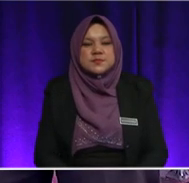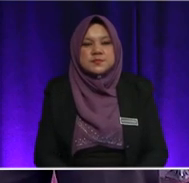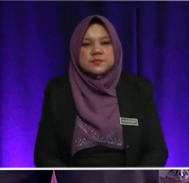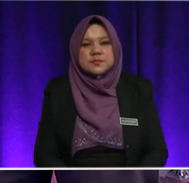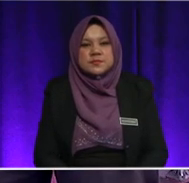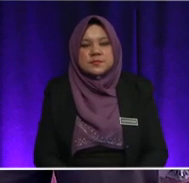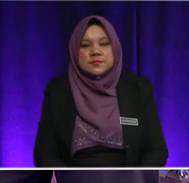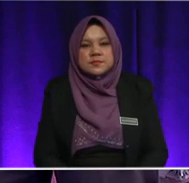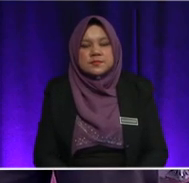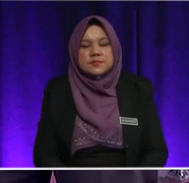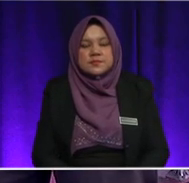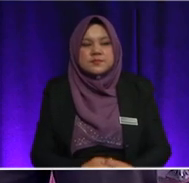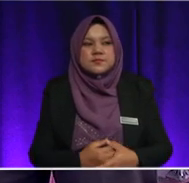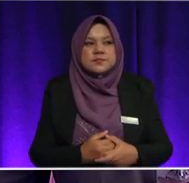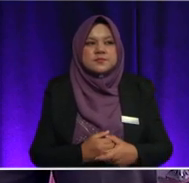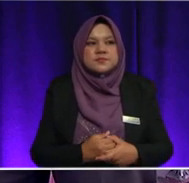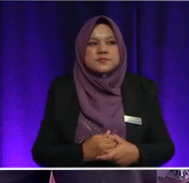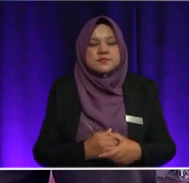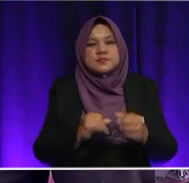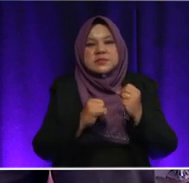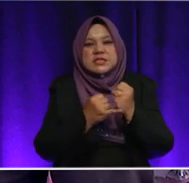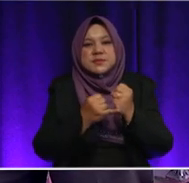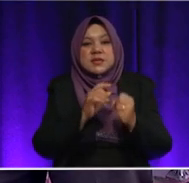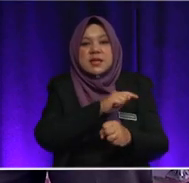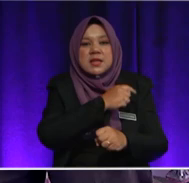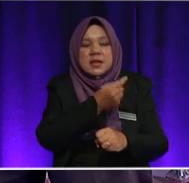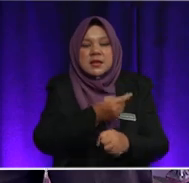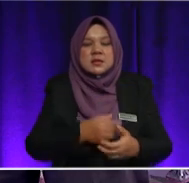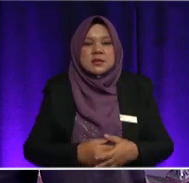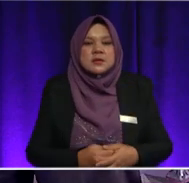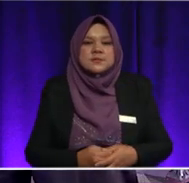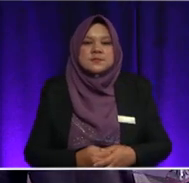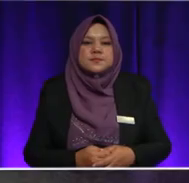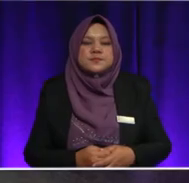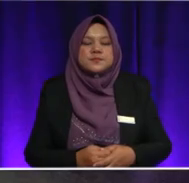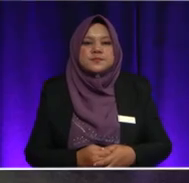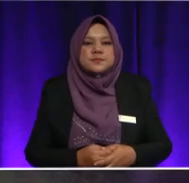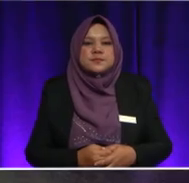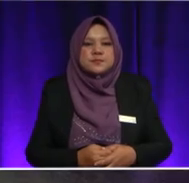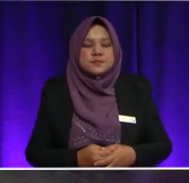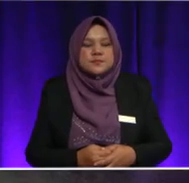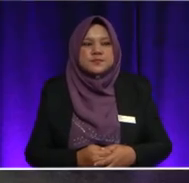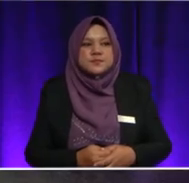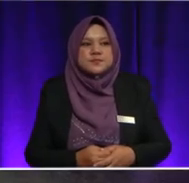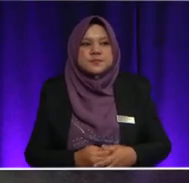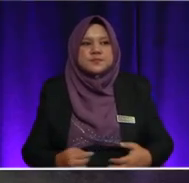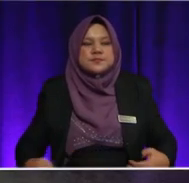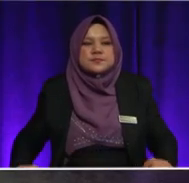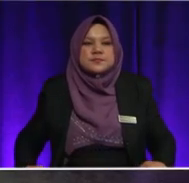untuk menjaga menjimatkan sumber tenaga di kawasan tempat tinggal kita rumah kita